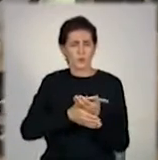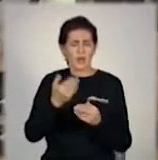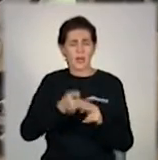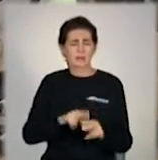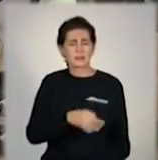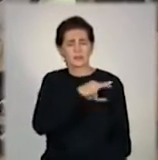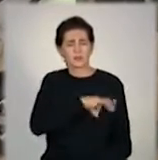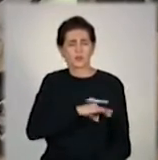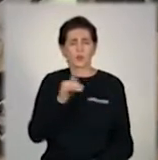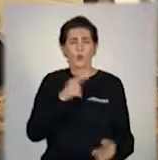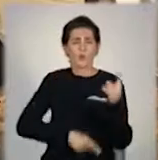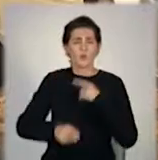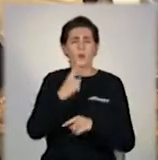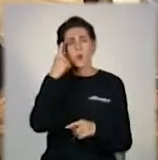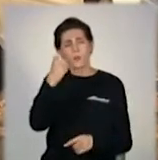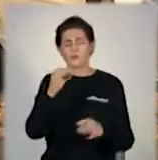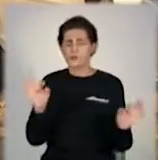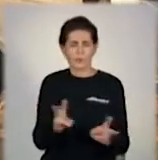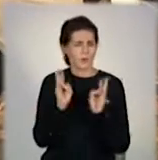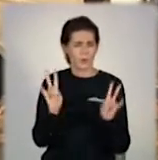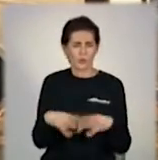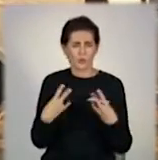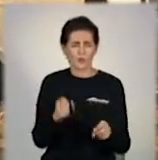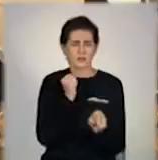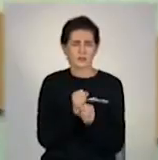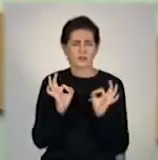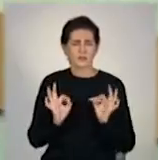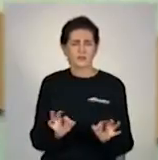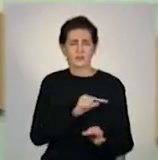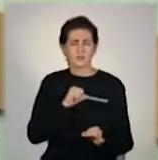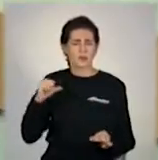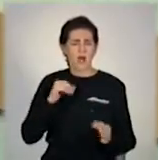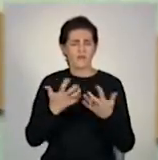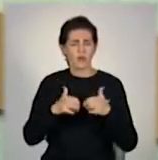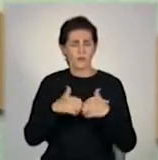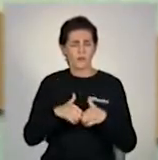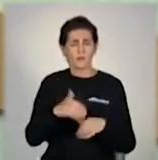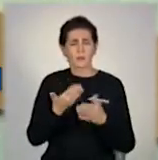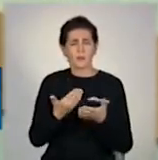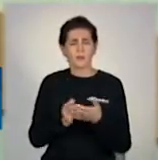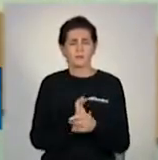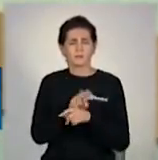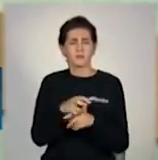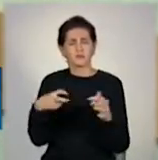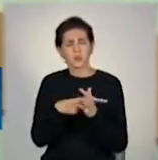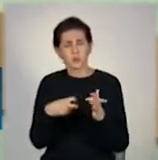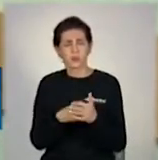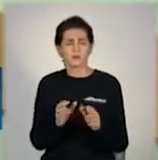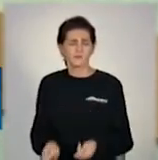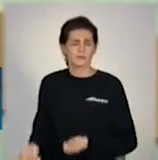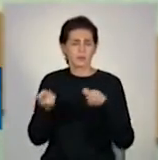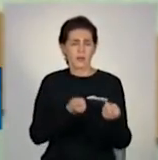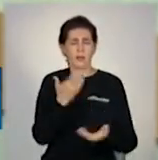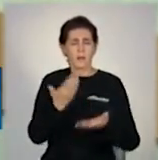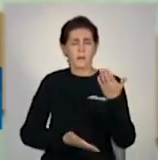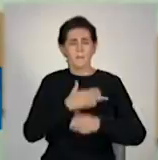Споживачам вертатися нікуди не потрібно, все зроблять автоматично. Субсидії ті, що на пошту, принесе поштар. Ті, що на банк, будуть